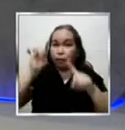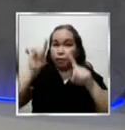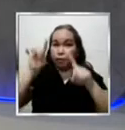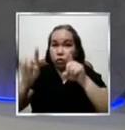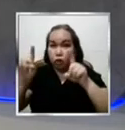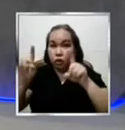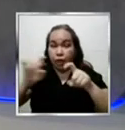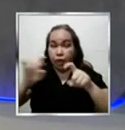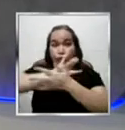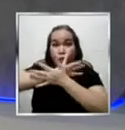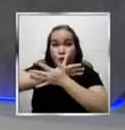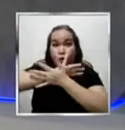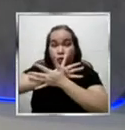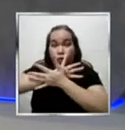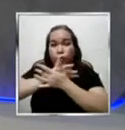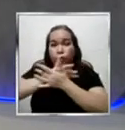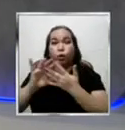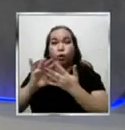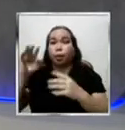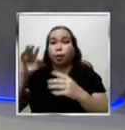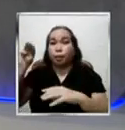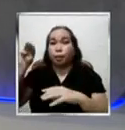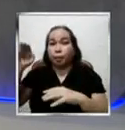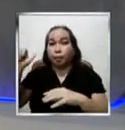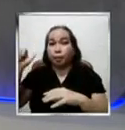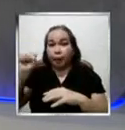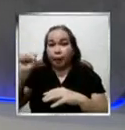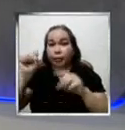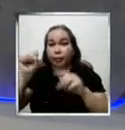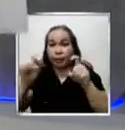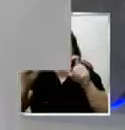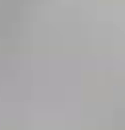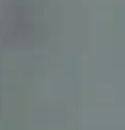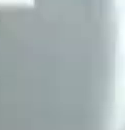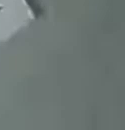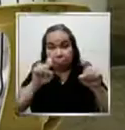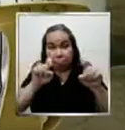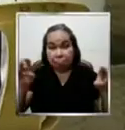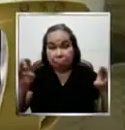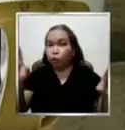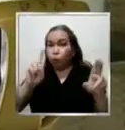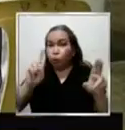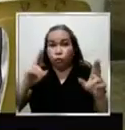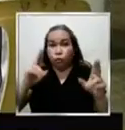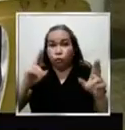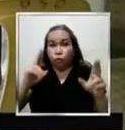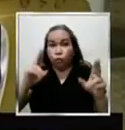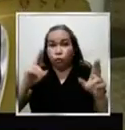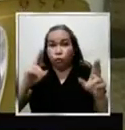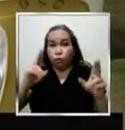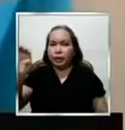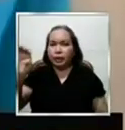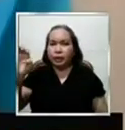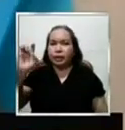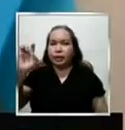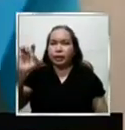kung saan masusing pinipili ang dapat unang masuri. Tinutukan po yan ni Joseph Moro.